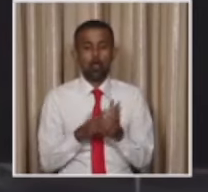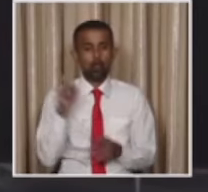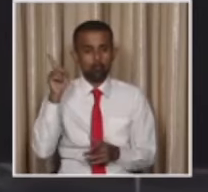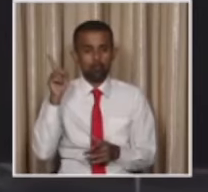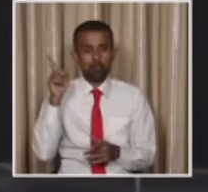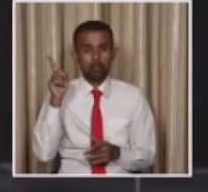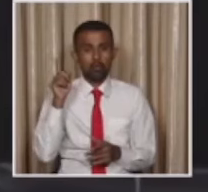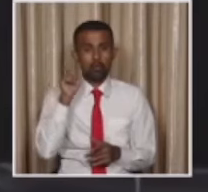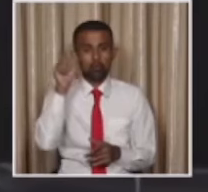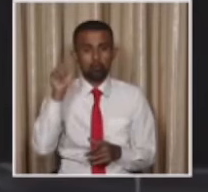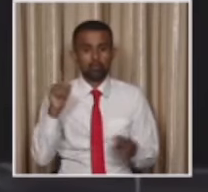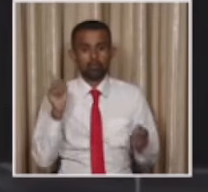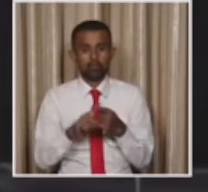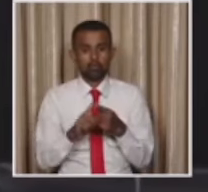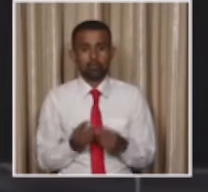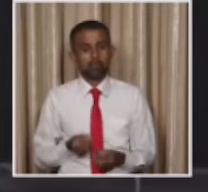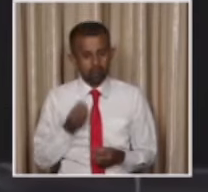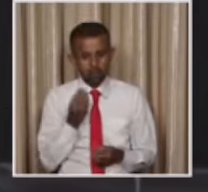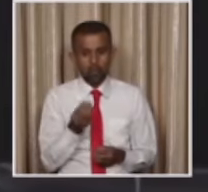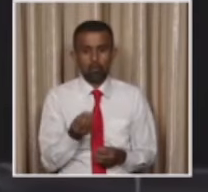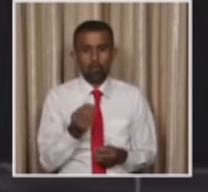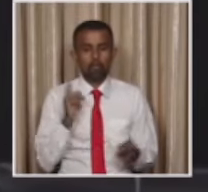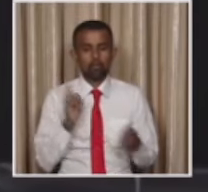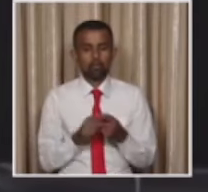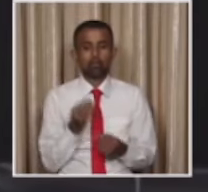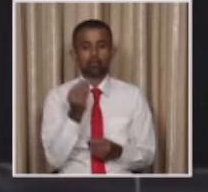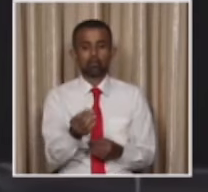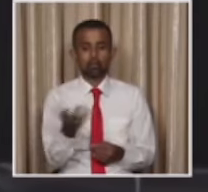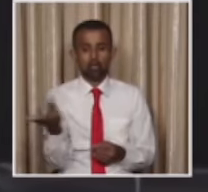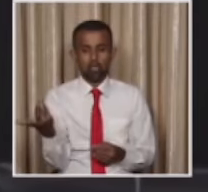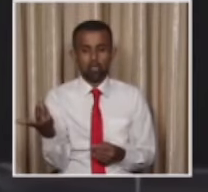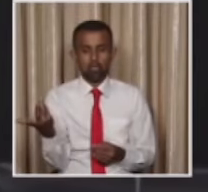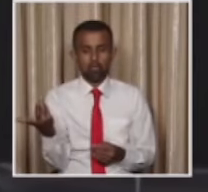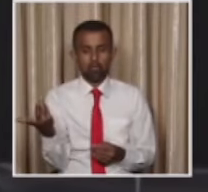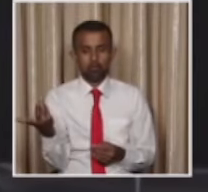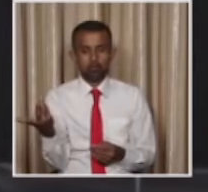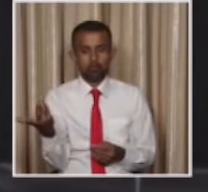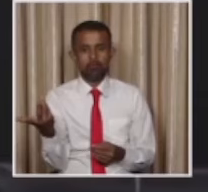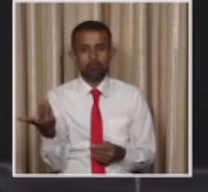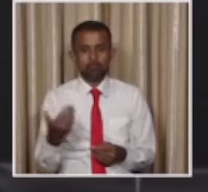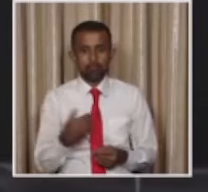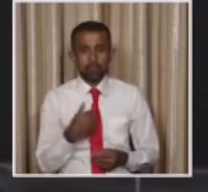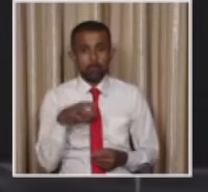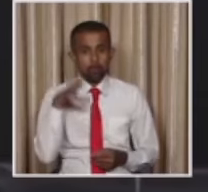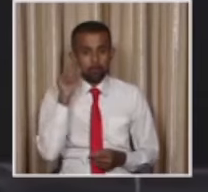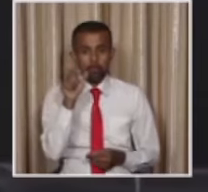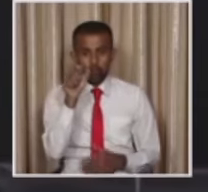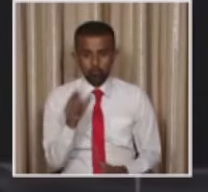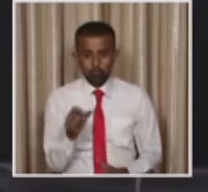කියපු ක්‍රීඩකයාට තරඟ කරන්න ඉඩ දෙන්න ඕනේ. ඇයි තරඟ කරන්න ඉඩ දුන්නේ? ඒක ඒ නිසා මම පිළිගන්නවා